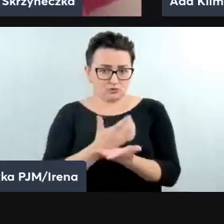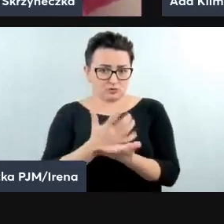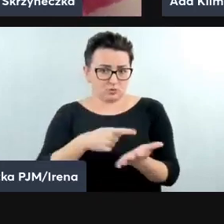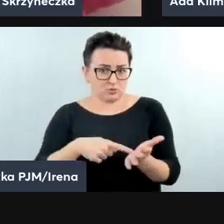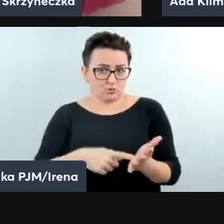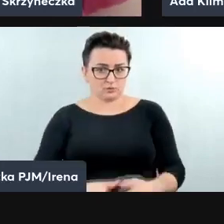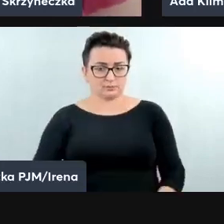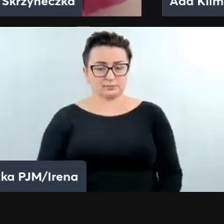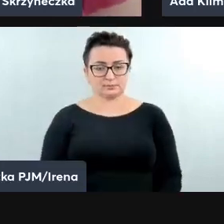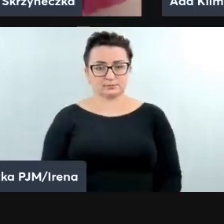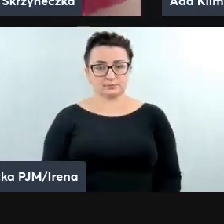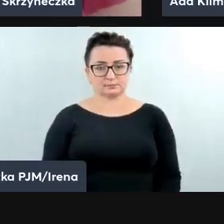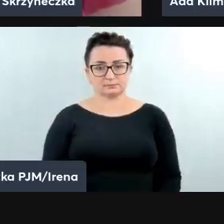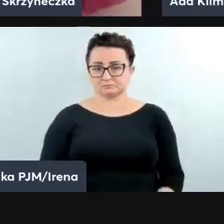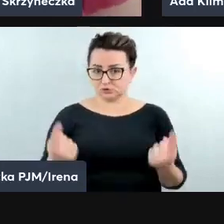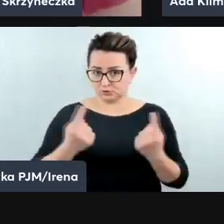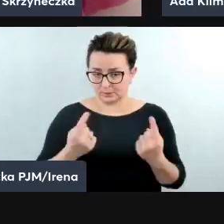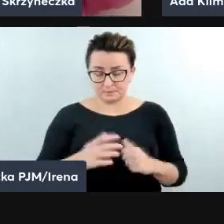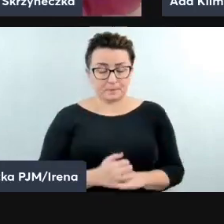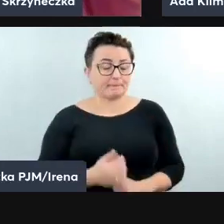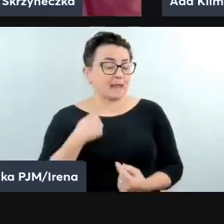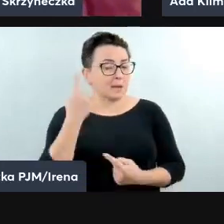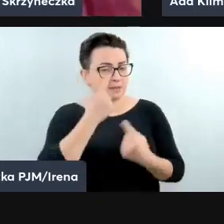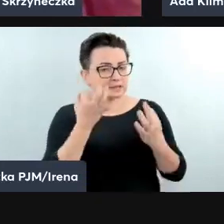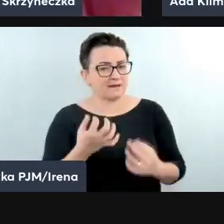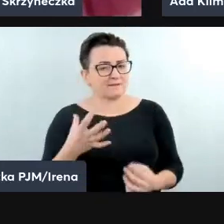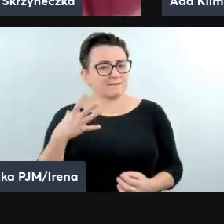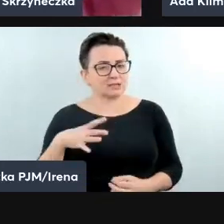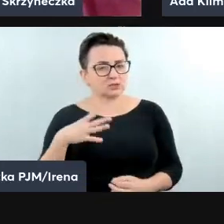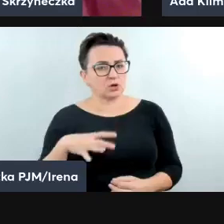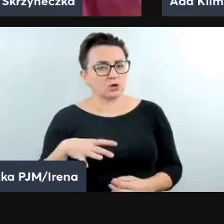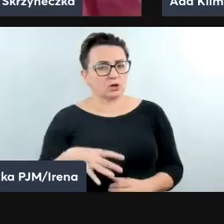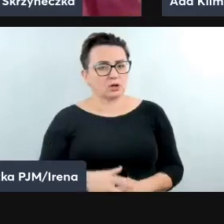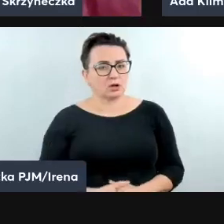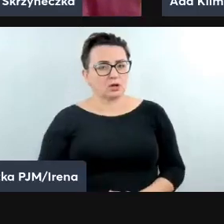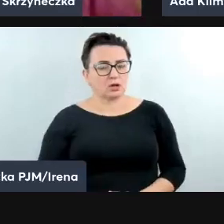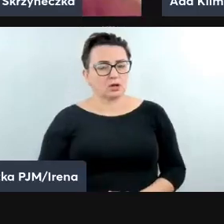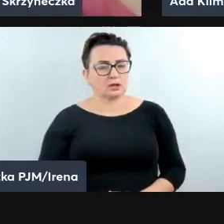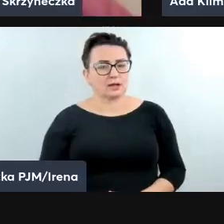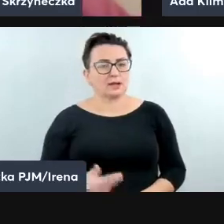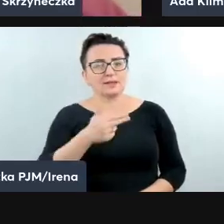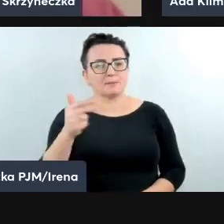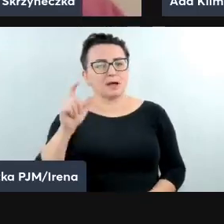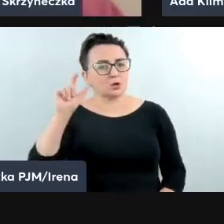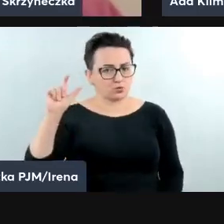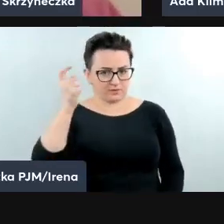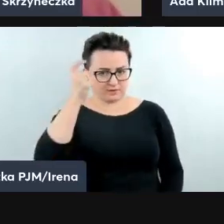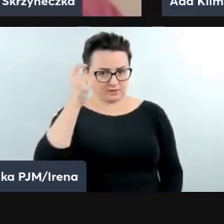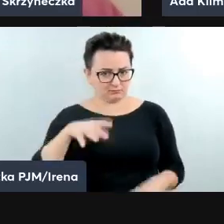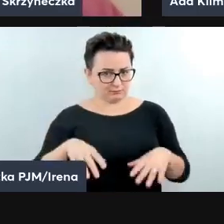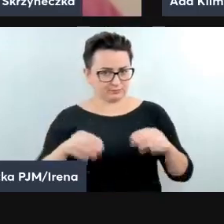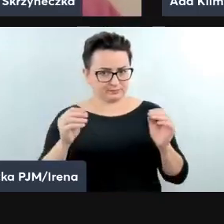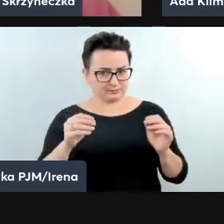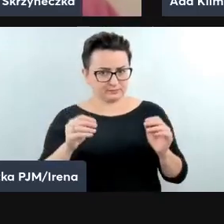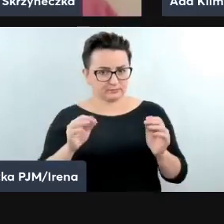teraz byłoby fajnie taki w sumie główny nasz temat wprowadzić, który pewnie jest bardzo obszerny, więc nawet